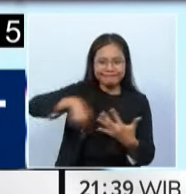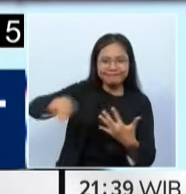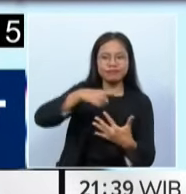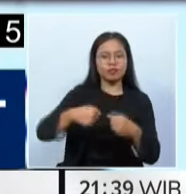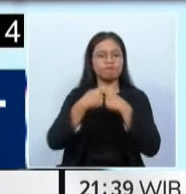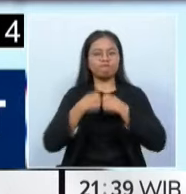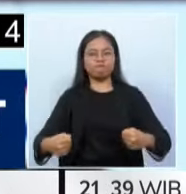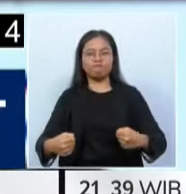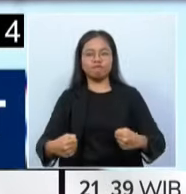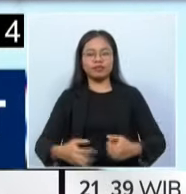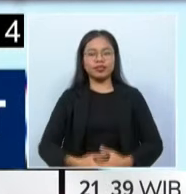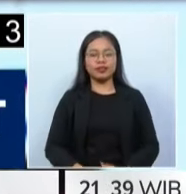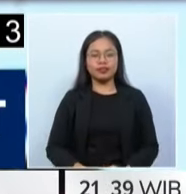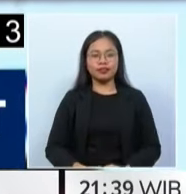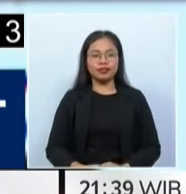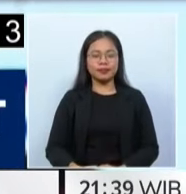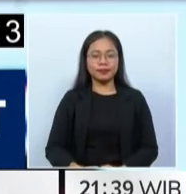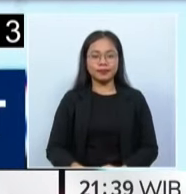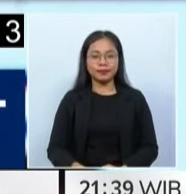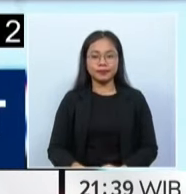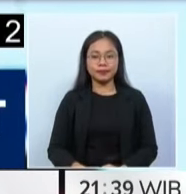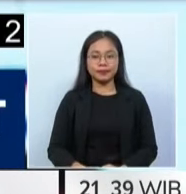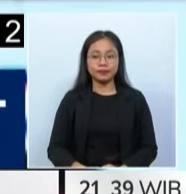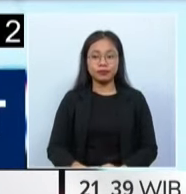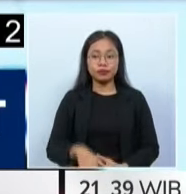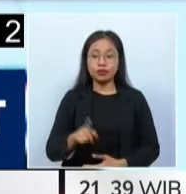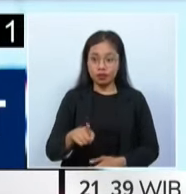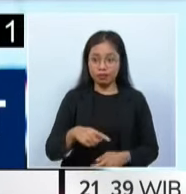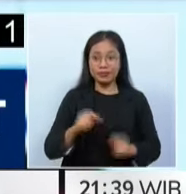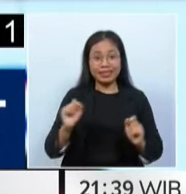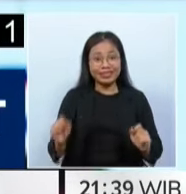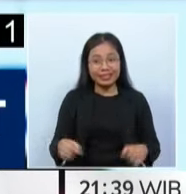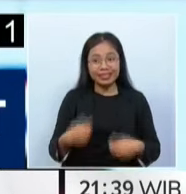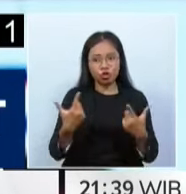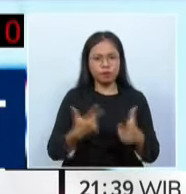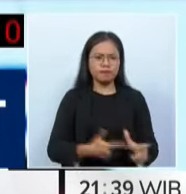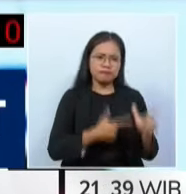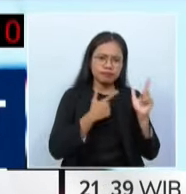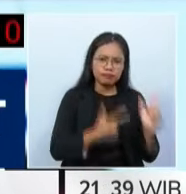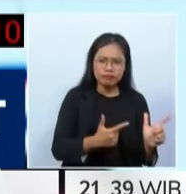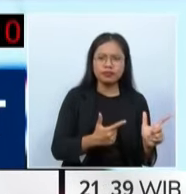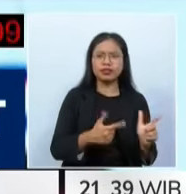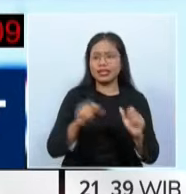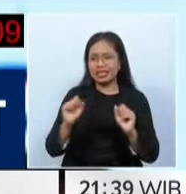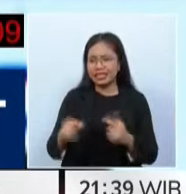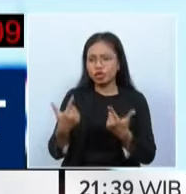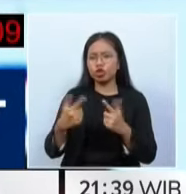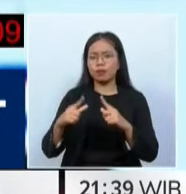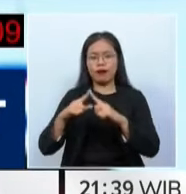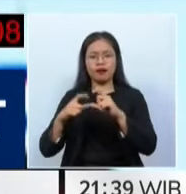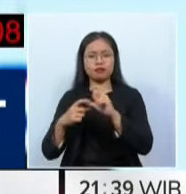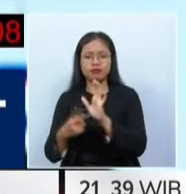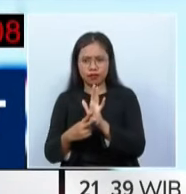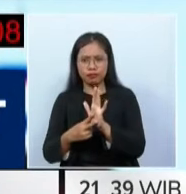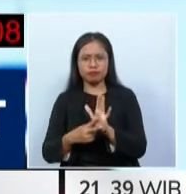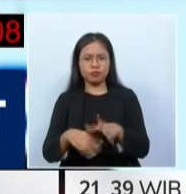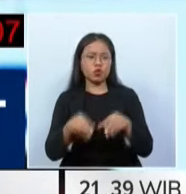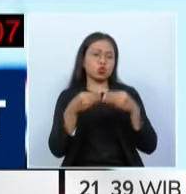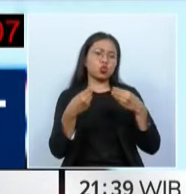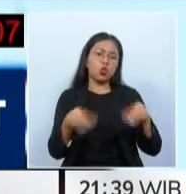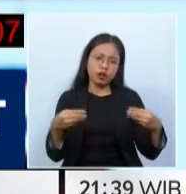juga akan memperbaiki kesejahteraan dan kualitas hidup TNI Polri dan ASN secara